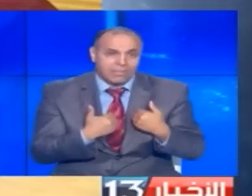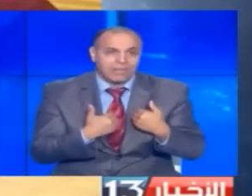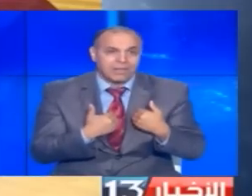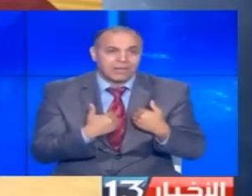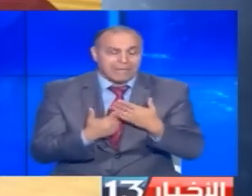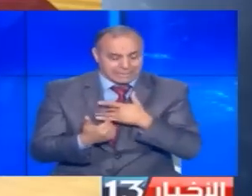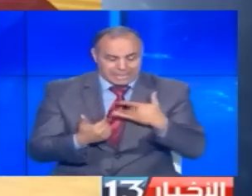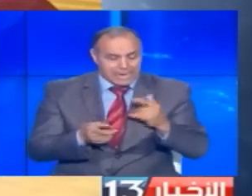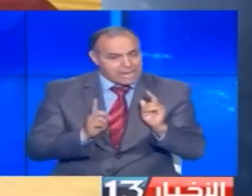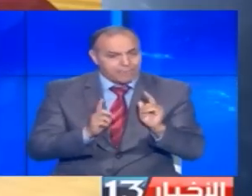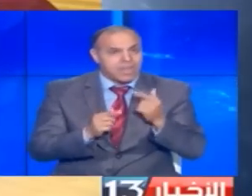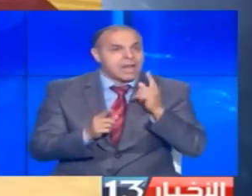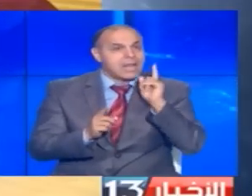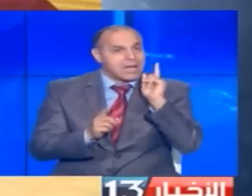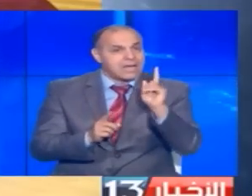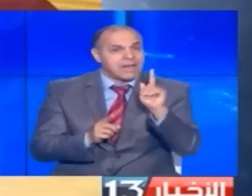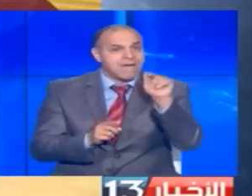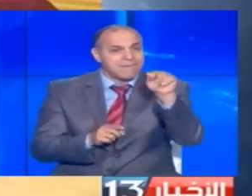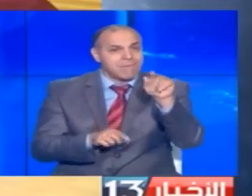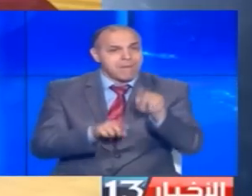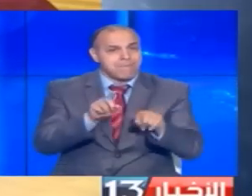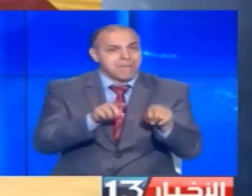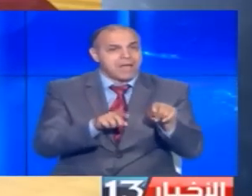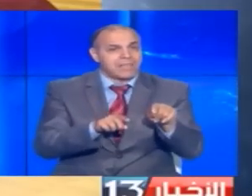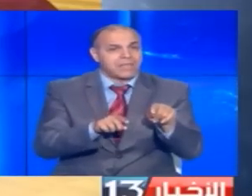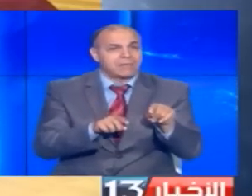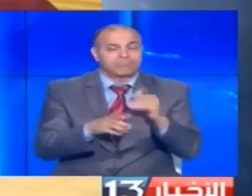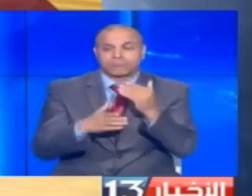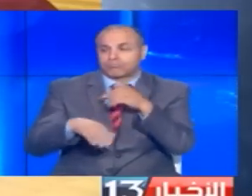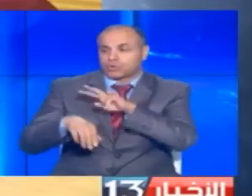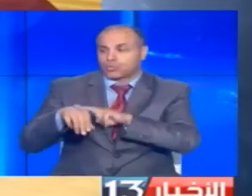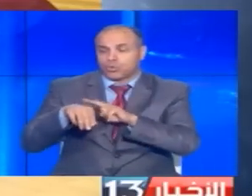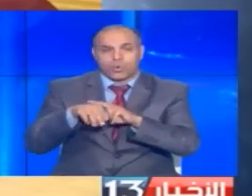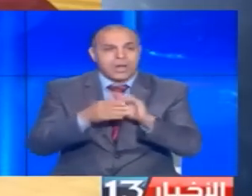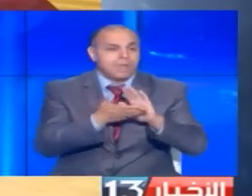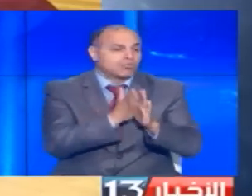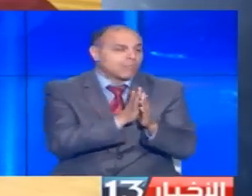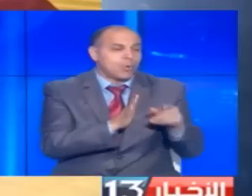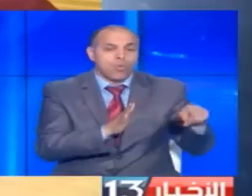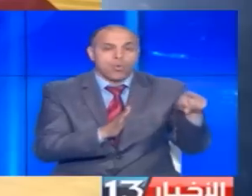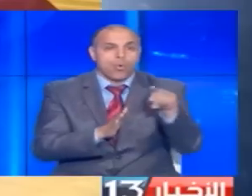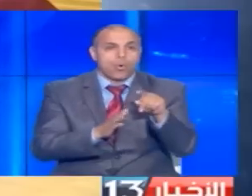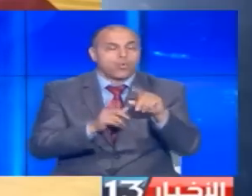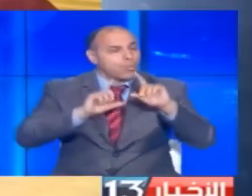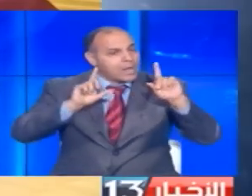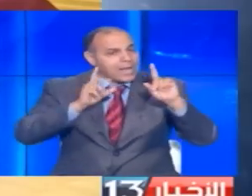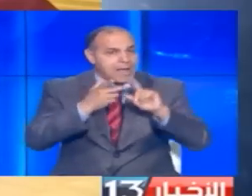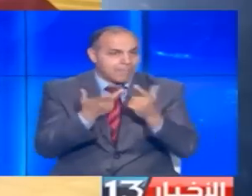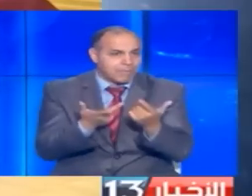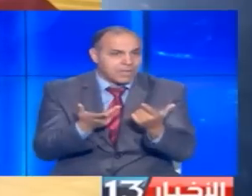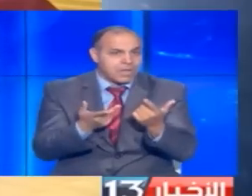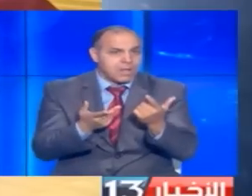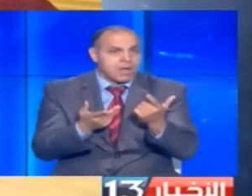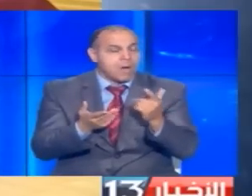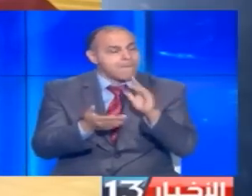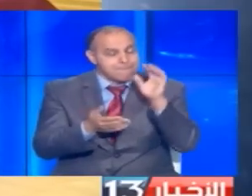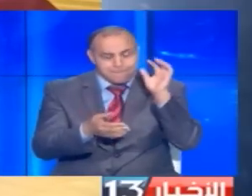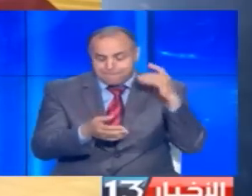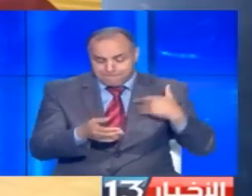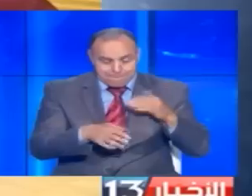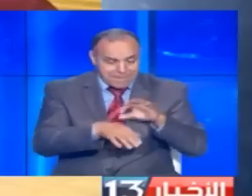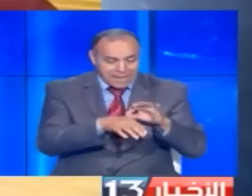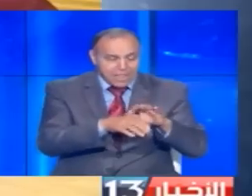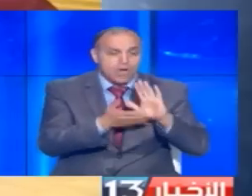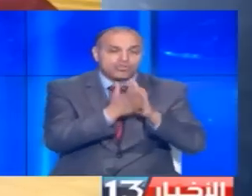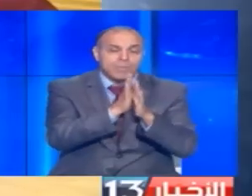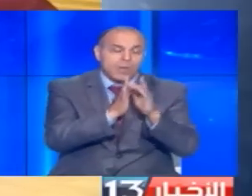صحة فحسب، ولكن ثم بعض من الأطراف المتداخلة، المجتمع المدني، الإعلام، المرضى زادة كيف